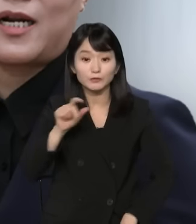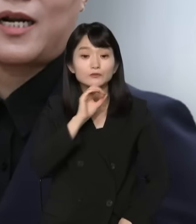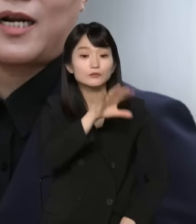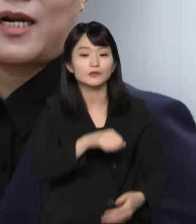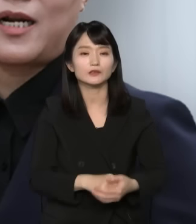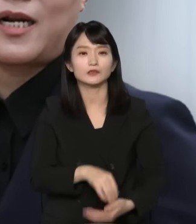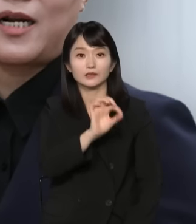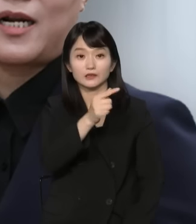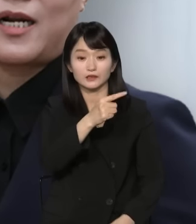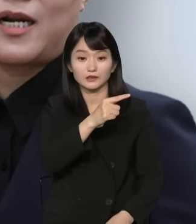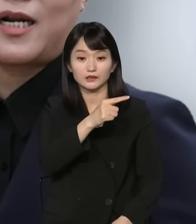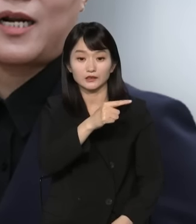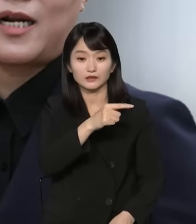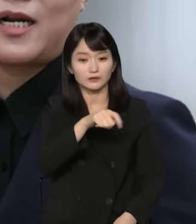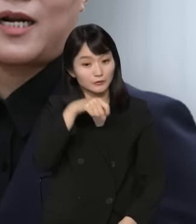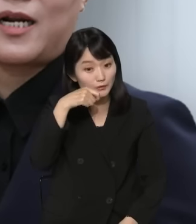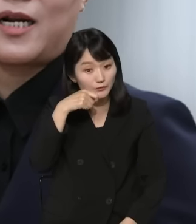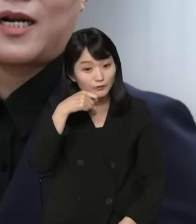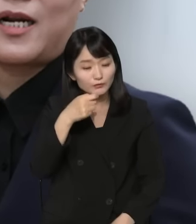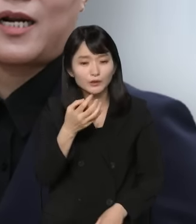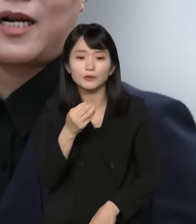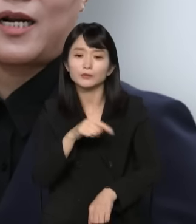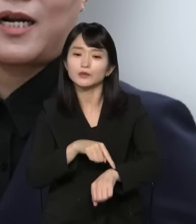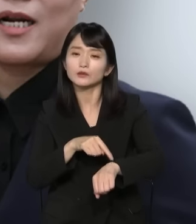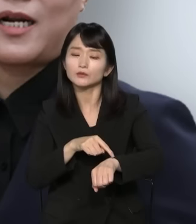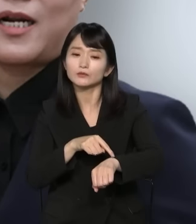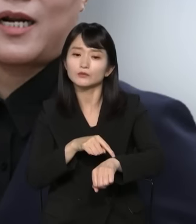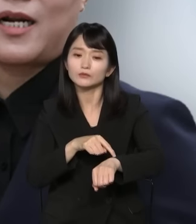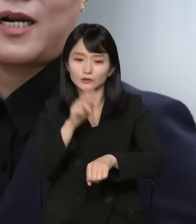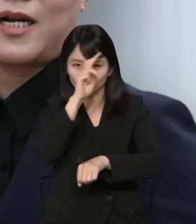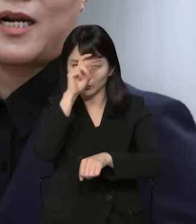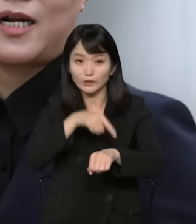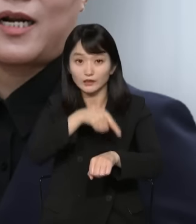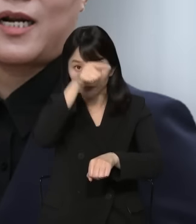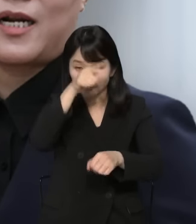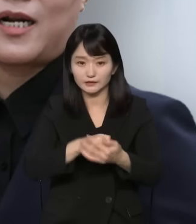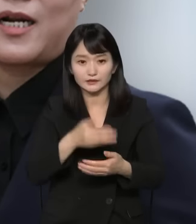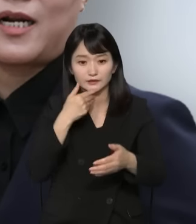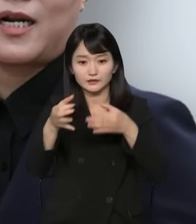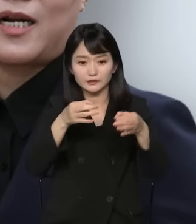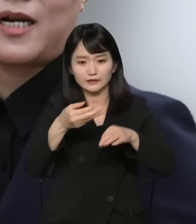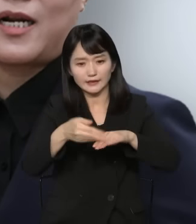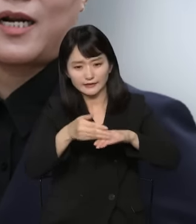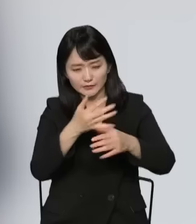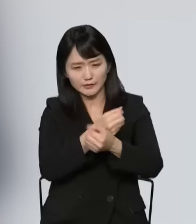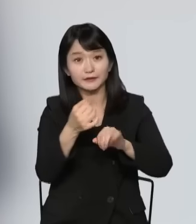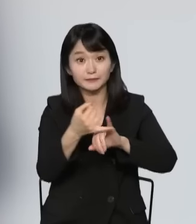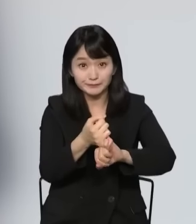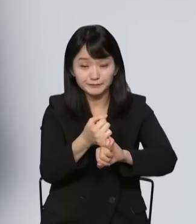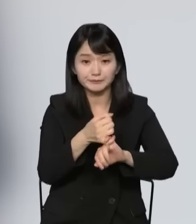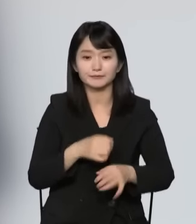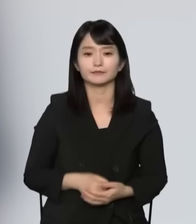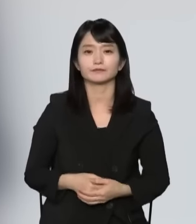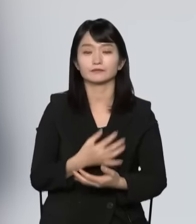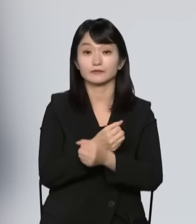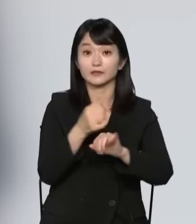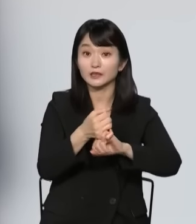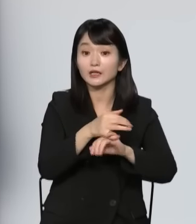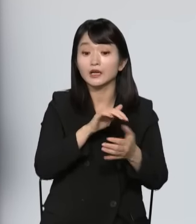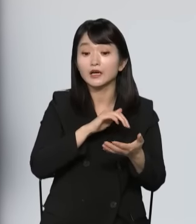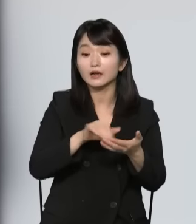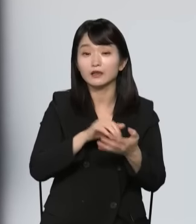되니까 오늘 몇 시부터 몇 시 하지 시부터 하잖아 네네네 그 그 식당에 횟집에 예약을 해야 될건데 예약한 인원은